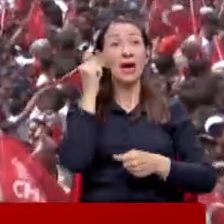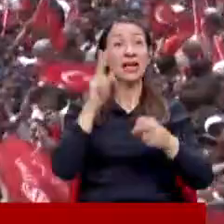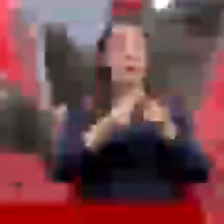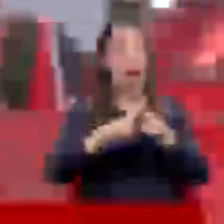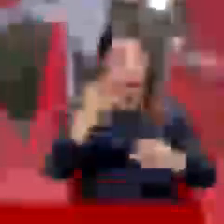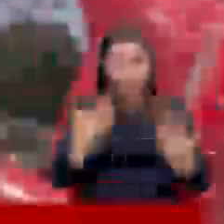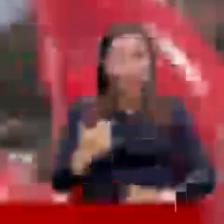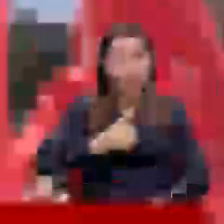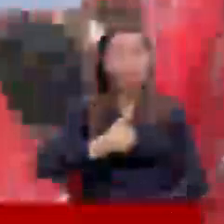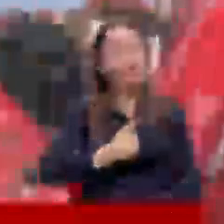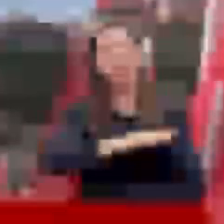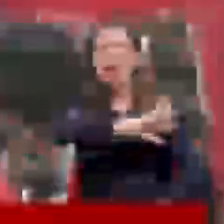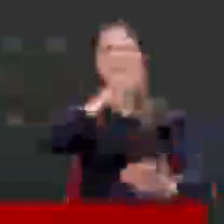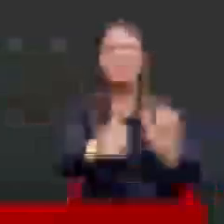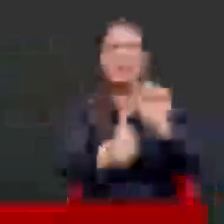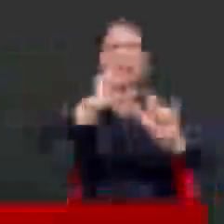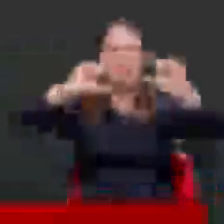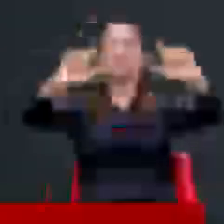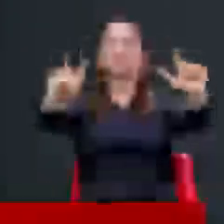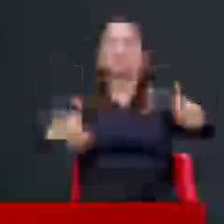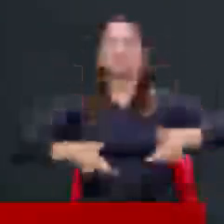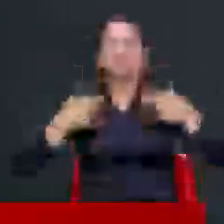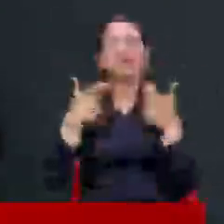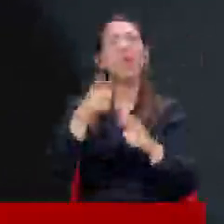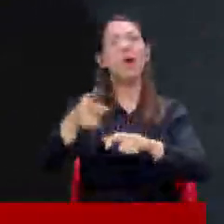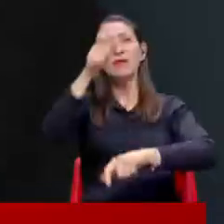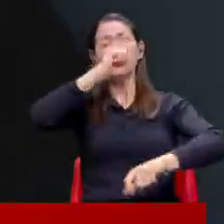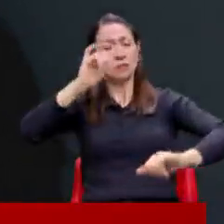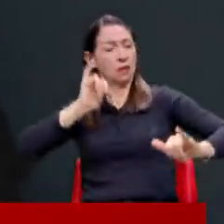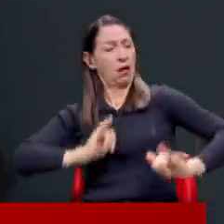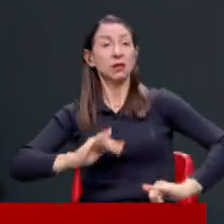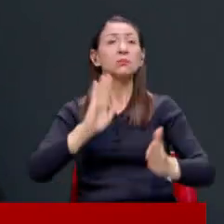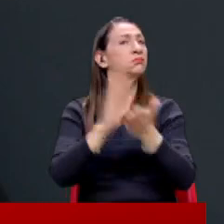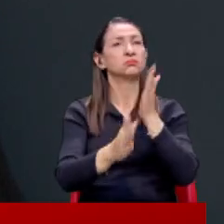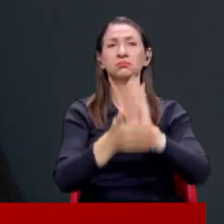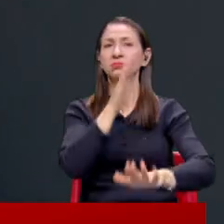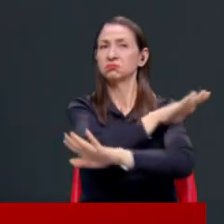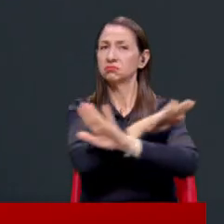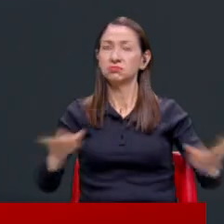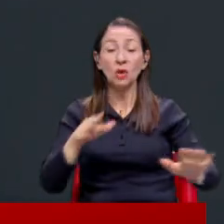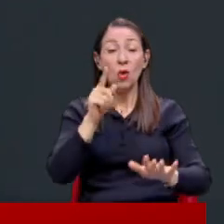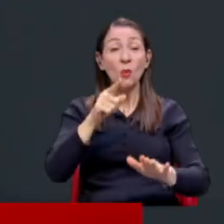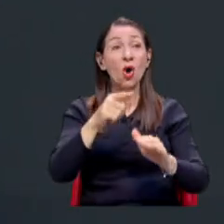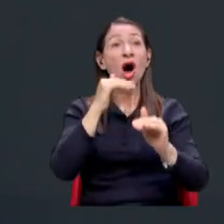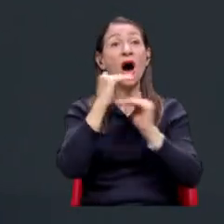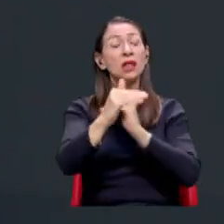yer mi bunu? Hepsini alacağım. O saltanatı bitireceğim. Eğer saltanatsa bu hak sürecek keyfini.